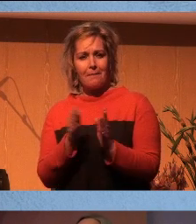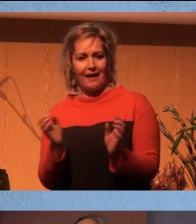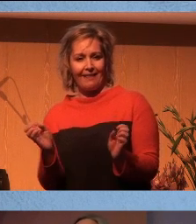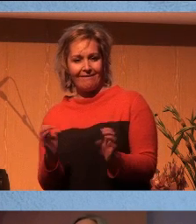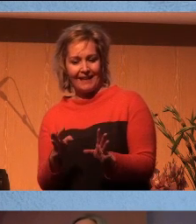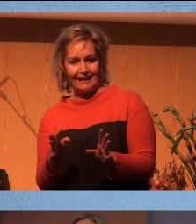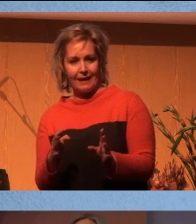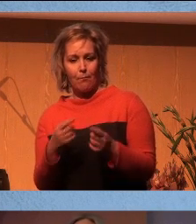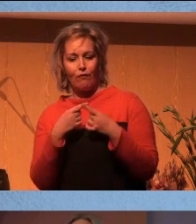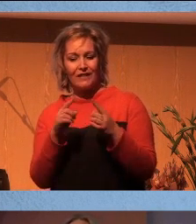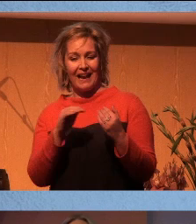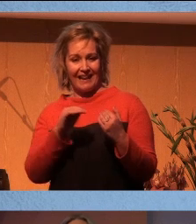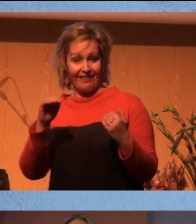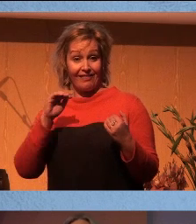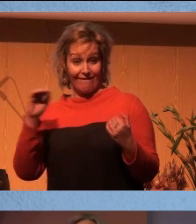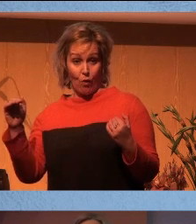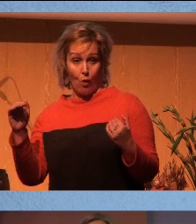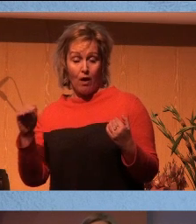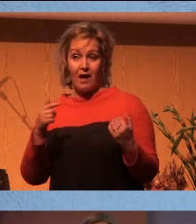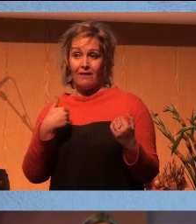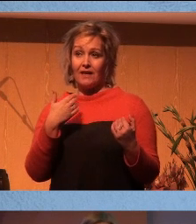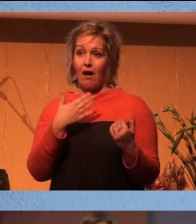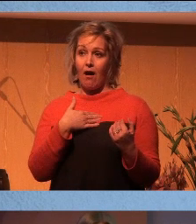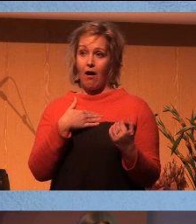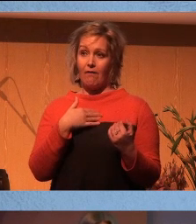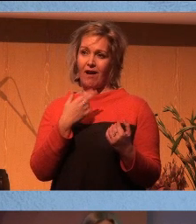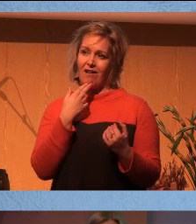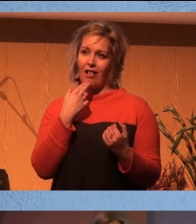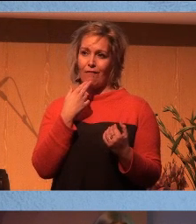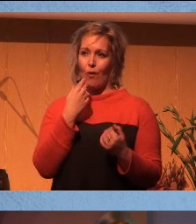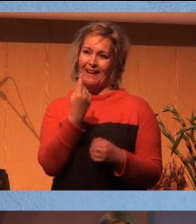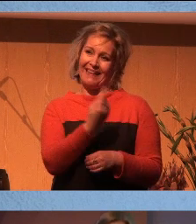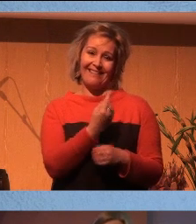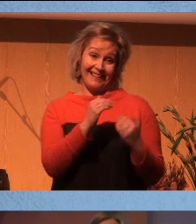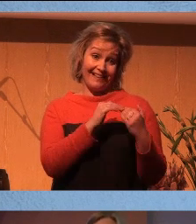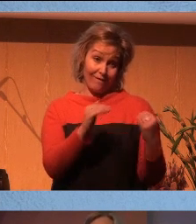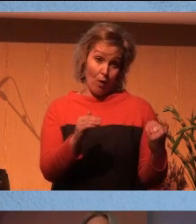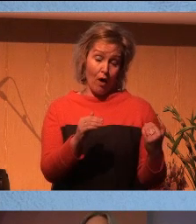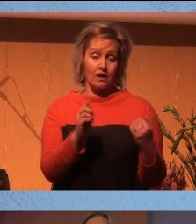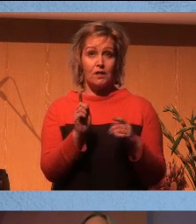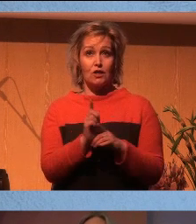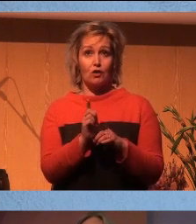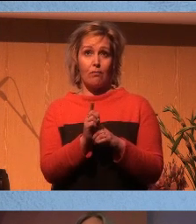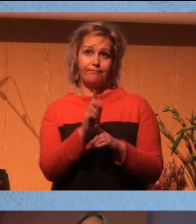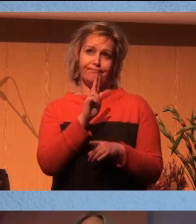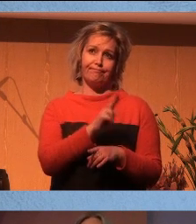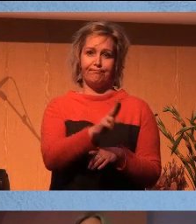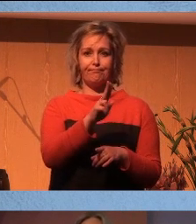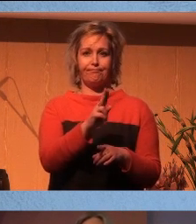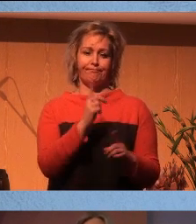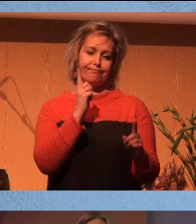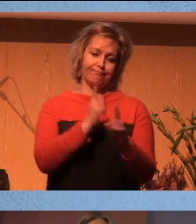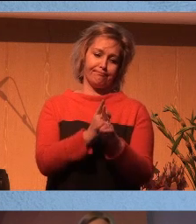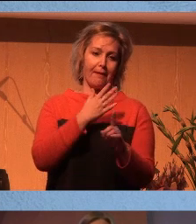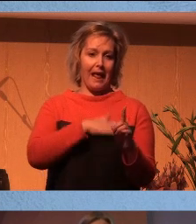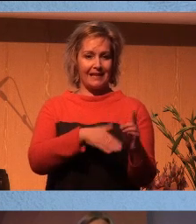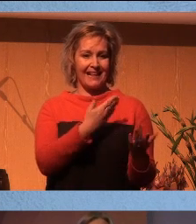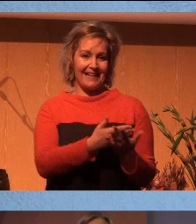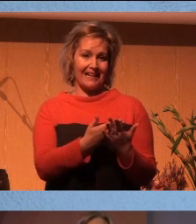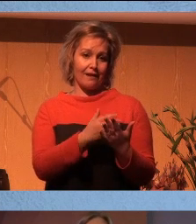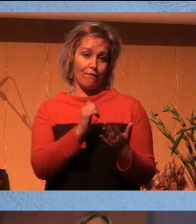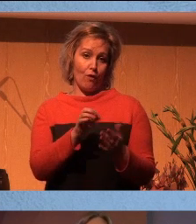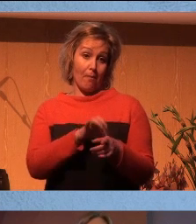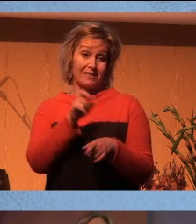brukermedvirkning på ulike nivå. Altså vi har på hva man kan kalle individnivå, som typisk vårt møte med helsetjenesten som